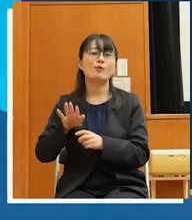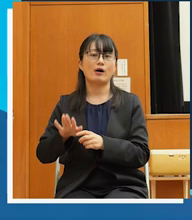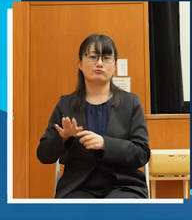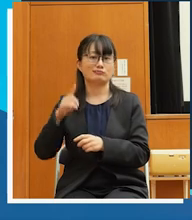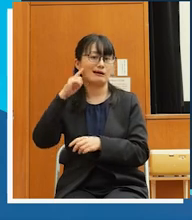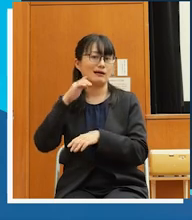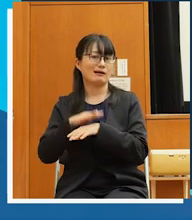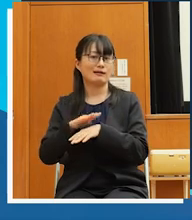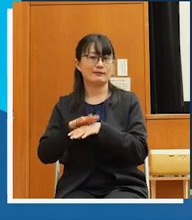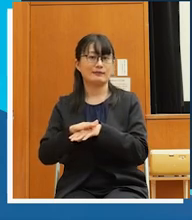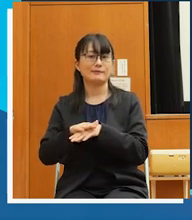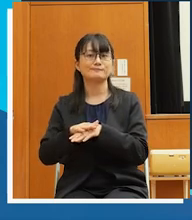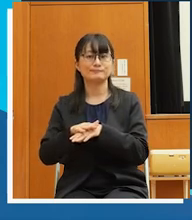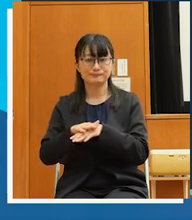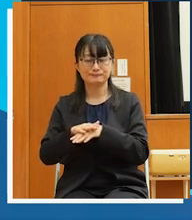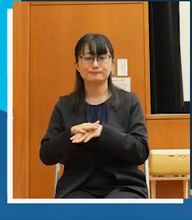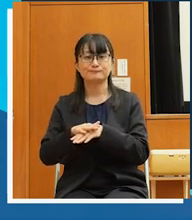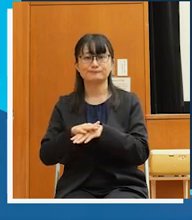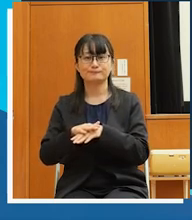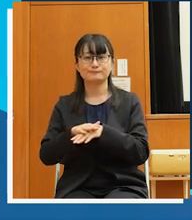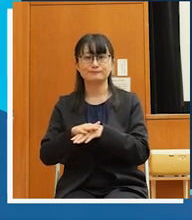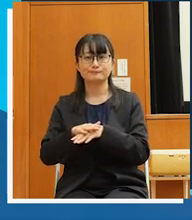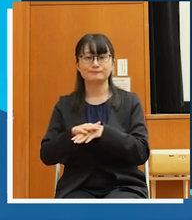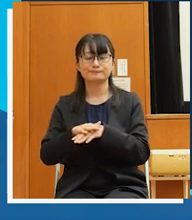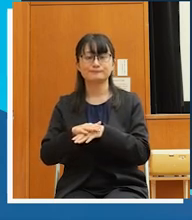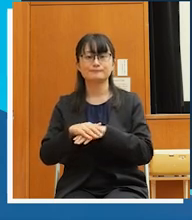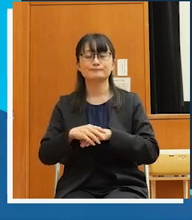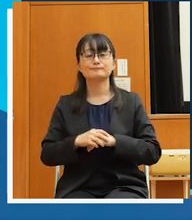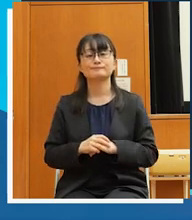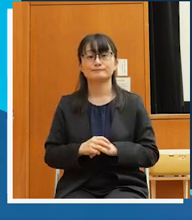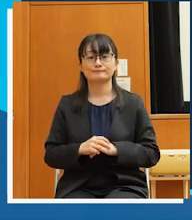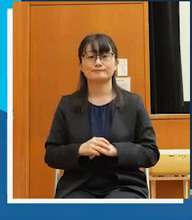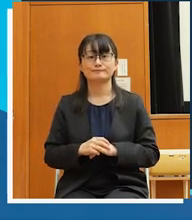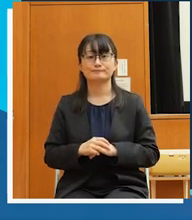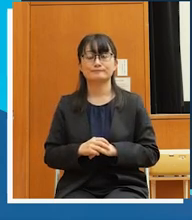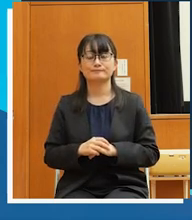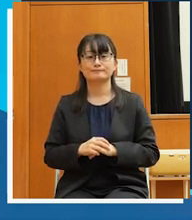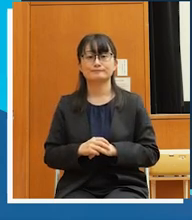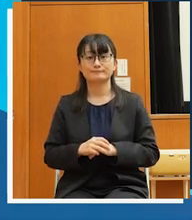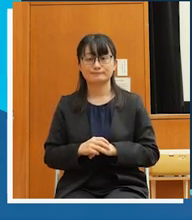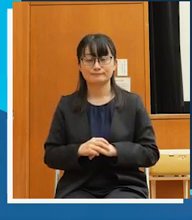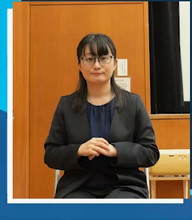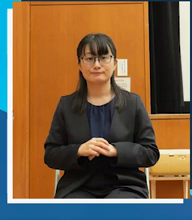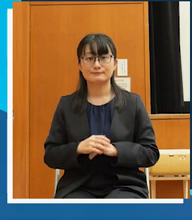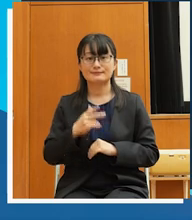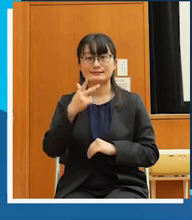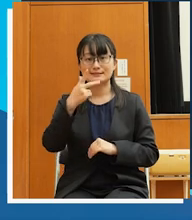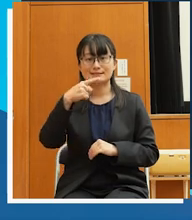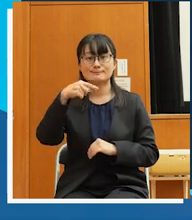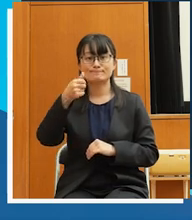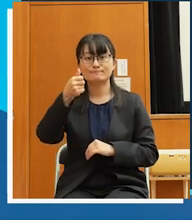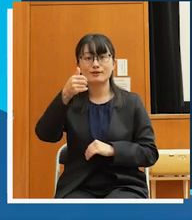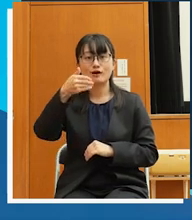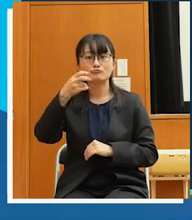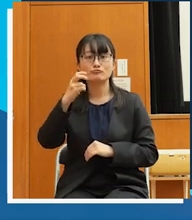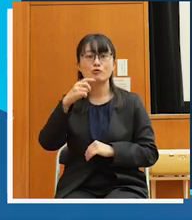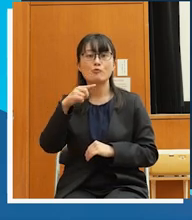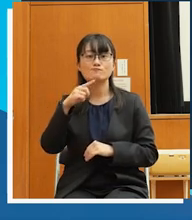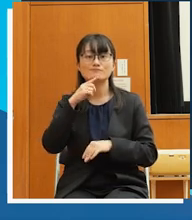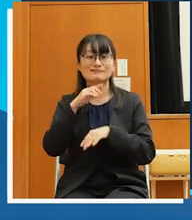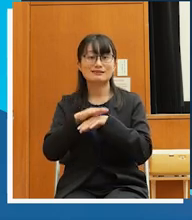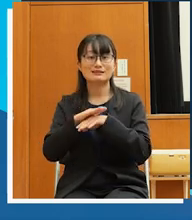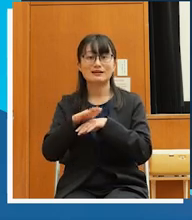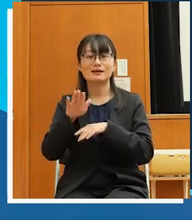広報学者はこれをまえ信託論とかあいう風に呼んでるんですけども国政信託論って言ってんですけどもそういった